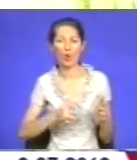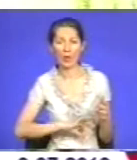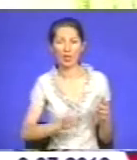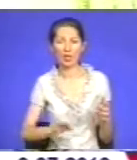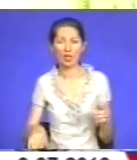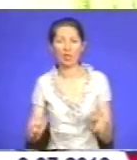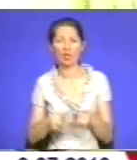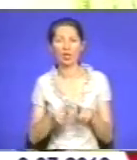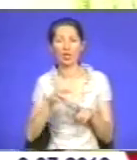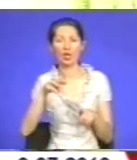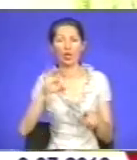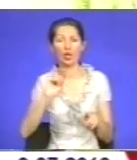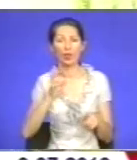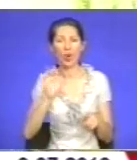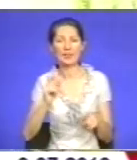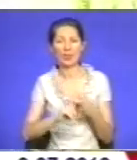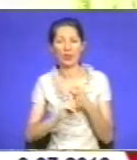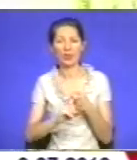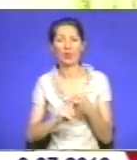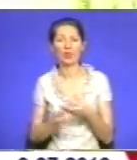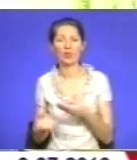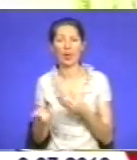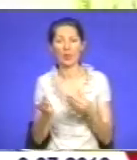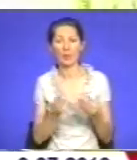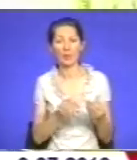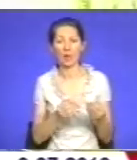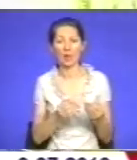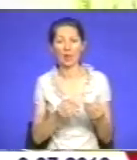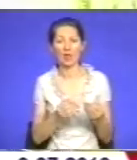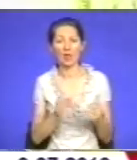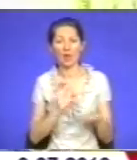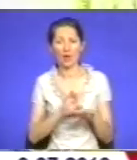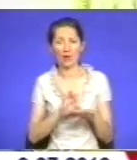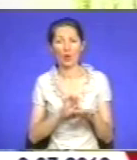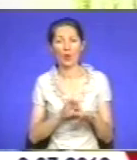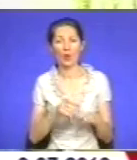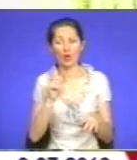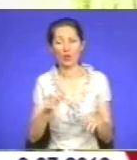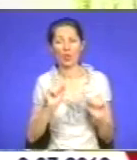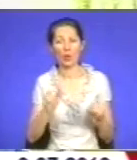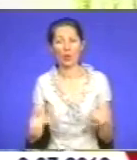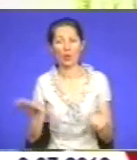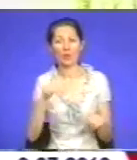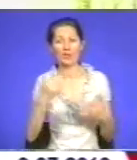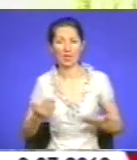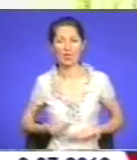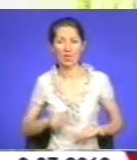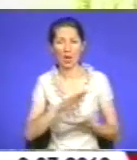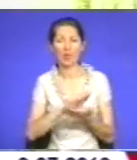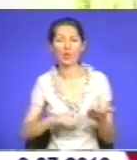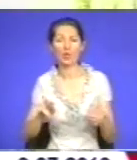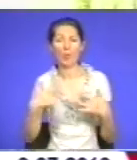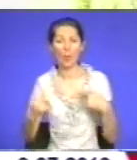спровоковують загострення і взагалі спровоковують розвиток таких захворювань. І людина може все життя далі мучитись і